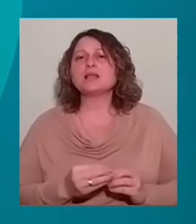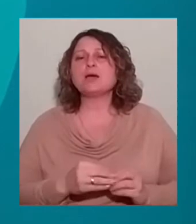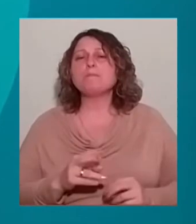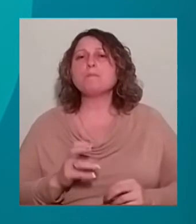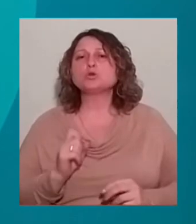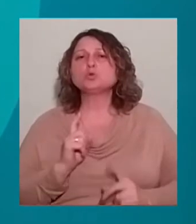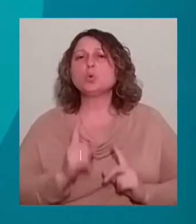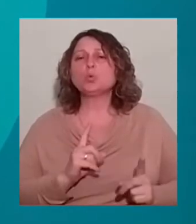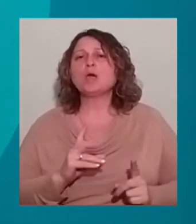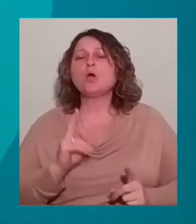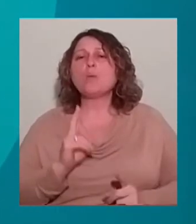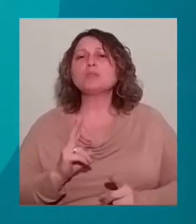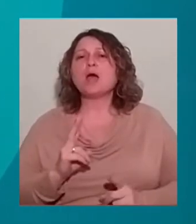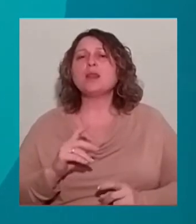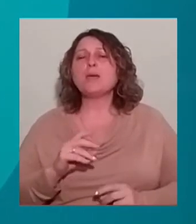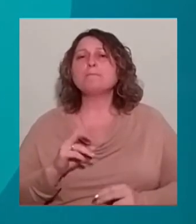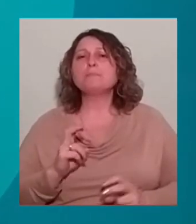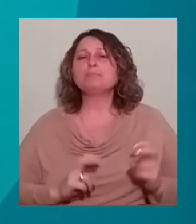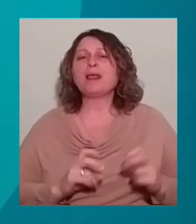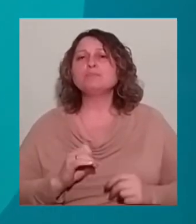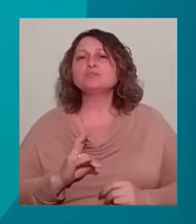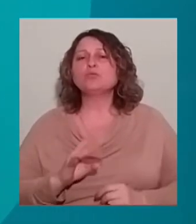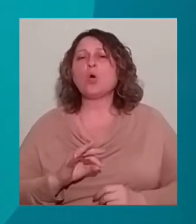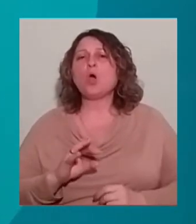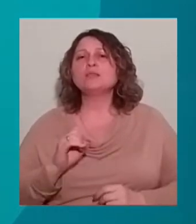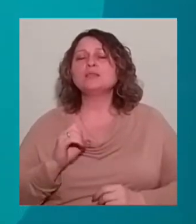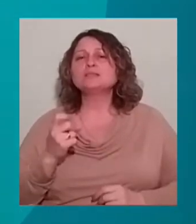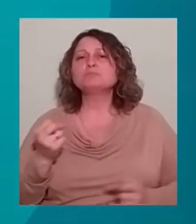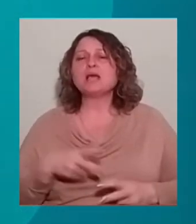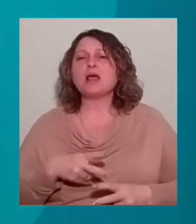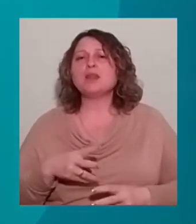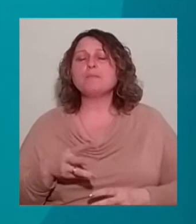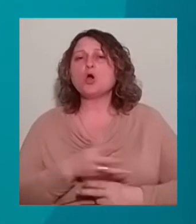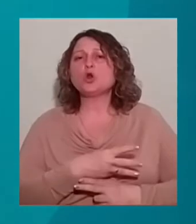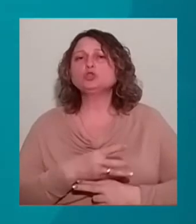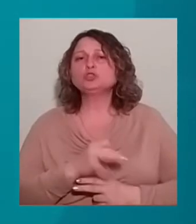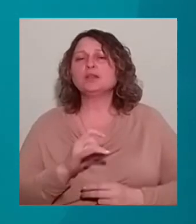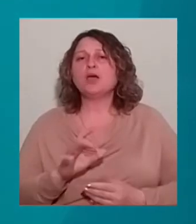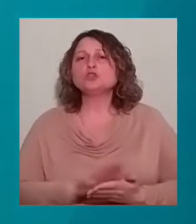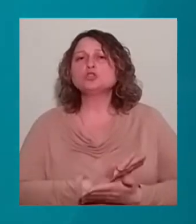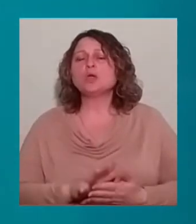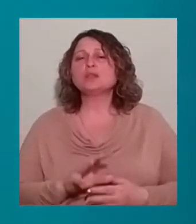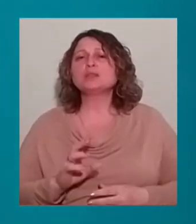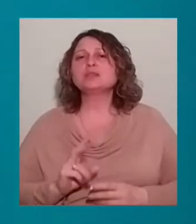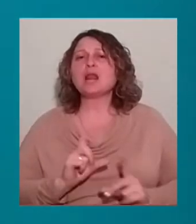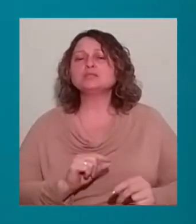комунального підприємства «Одеськмиськелектротранс» спеціальними розчинами очищують транспорт. В подальшому планують проводити